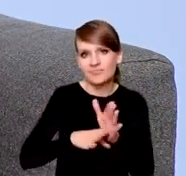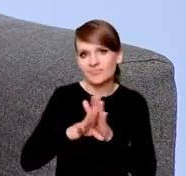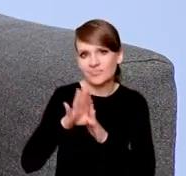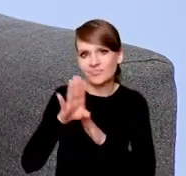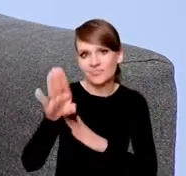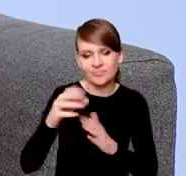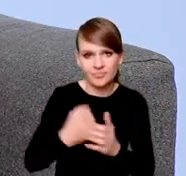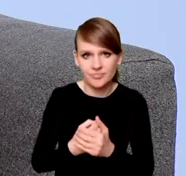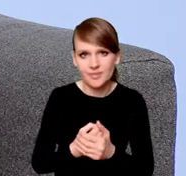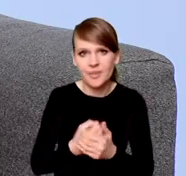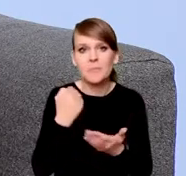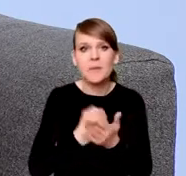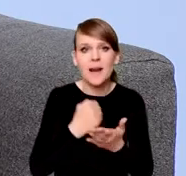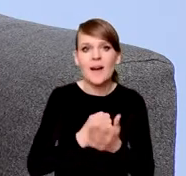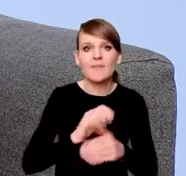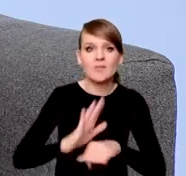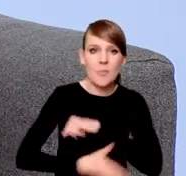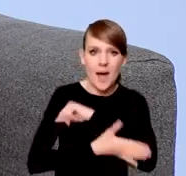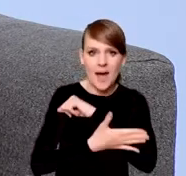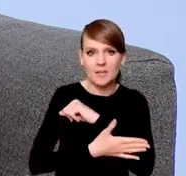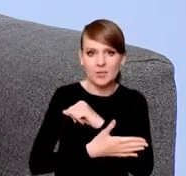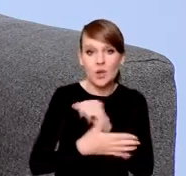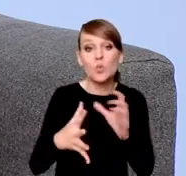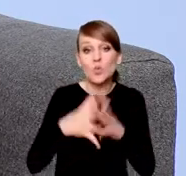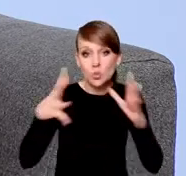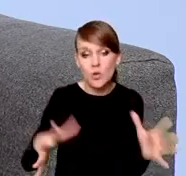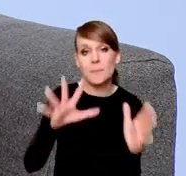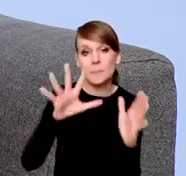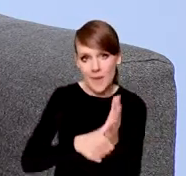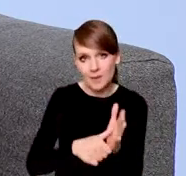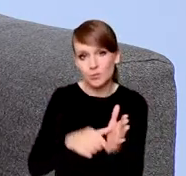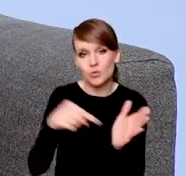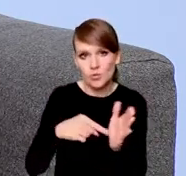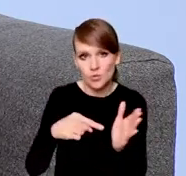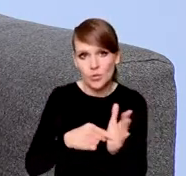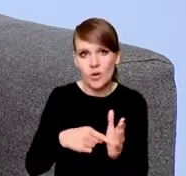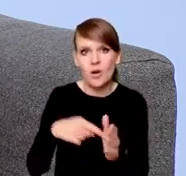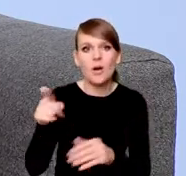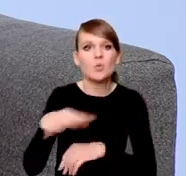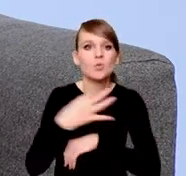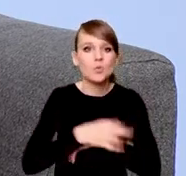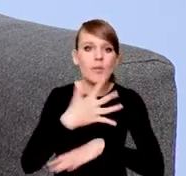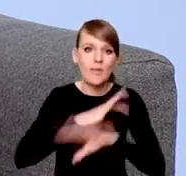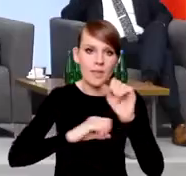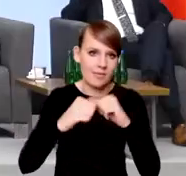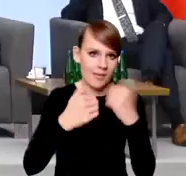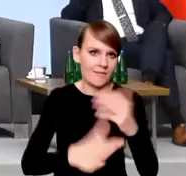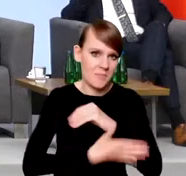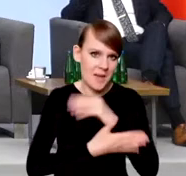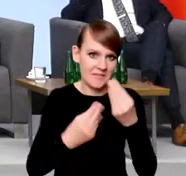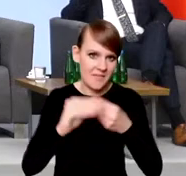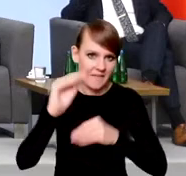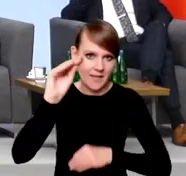jeśli chodzi o wsparcie, przynajmniej w dużych aglomeracjach, jeśli chodzi o wsparcie studentów z niepełnosprawnością.